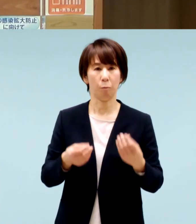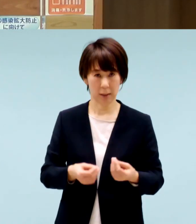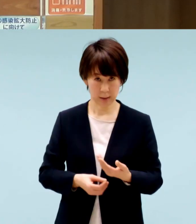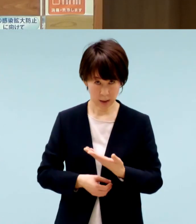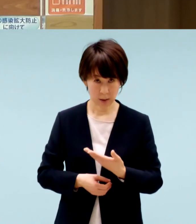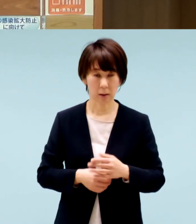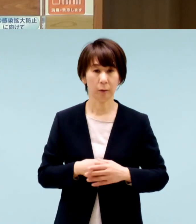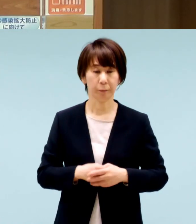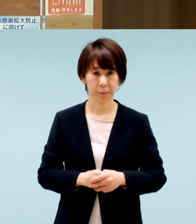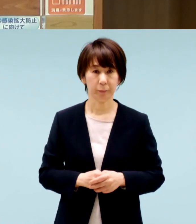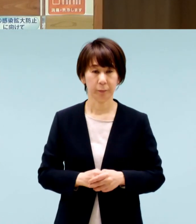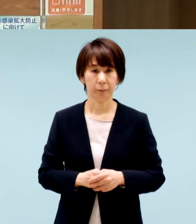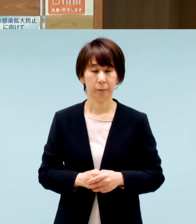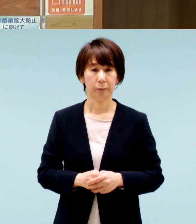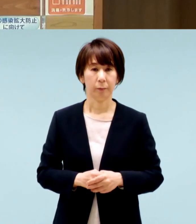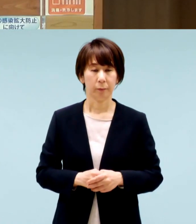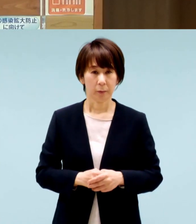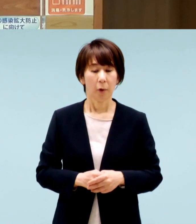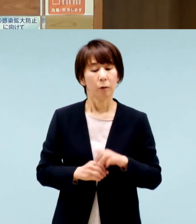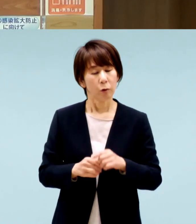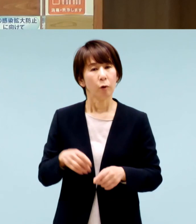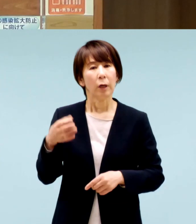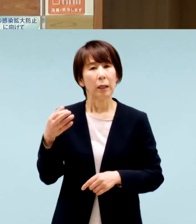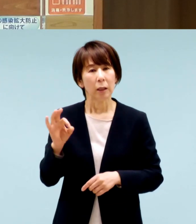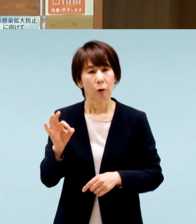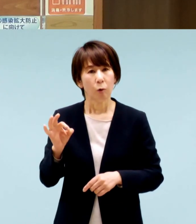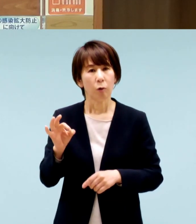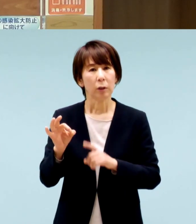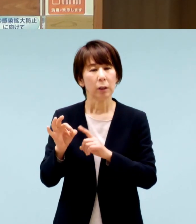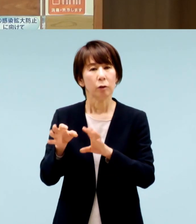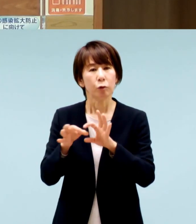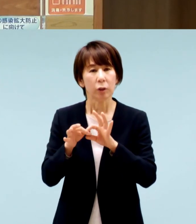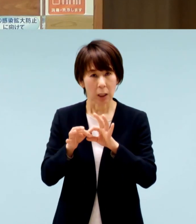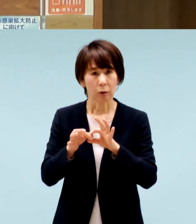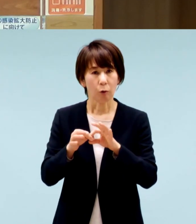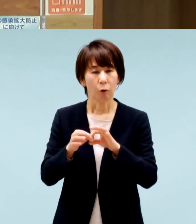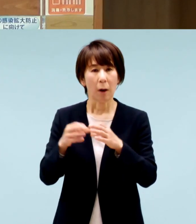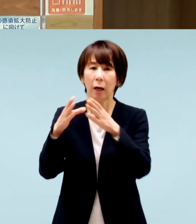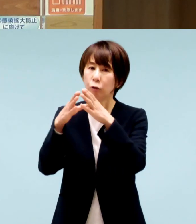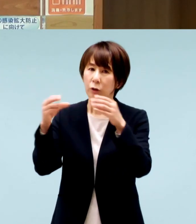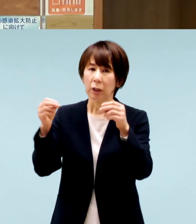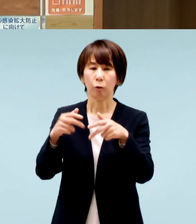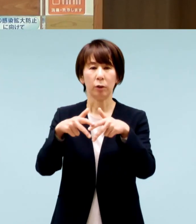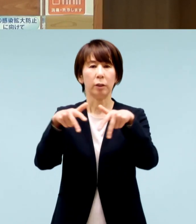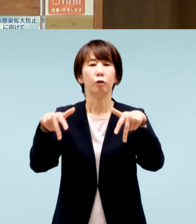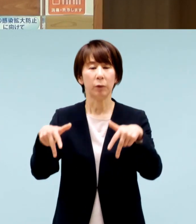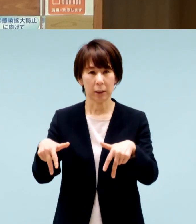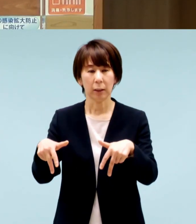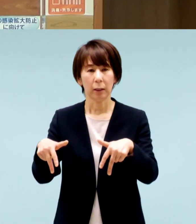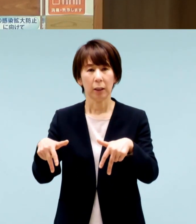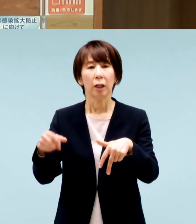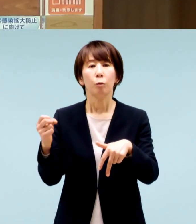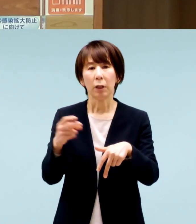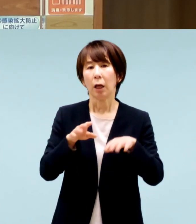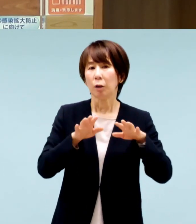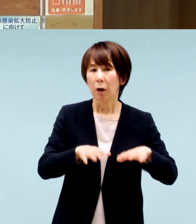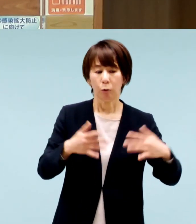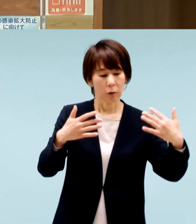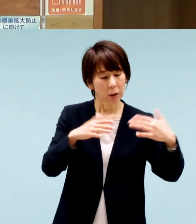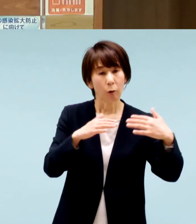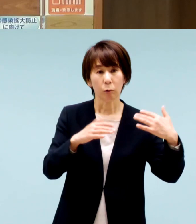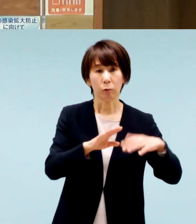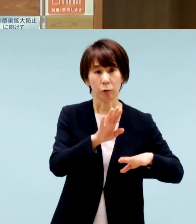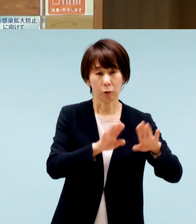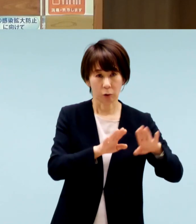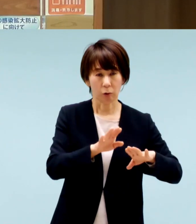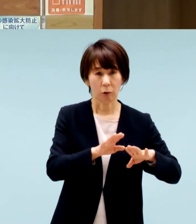うしたこう費用をめぐるですね、これまでの国の仕組みですとか今こうされている議論について